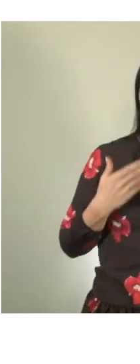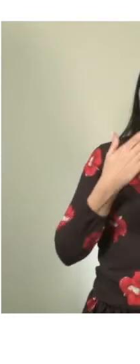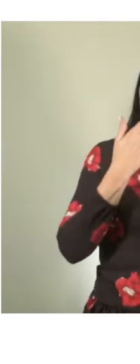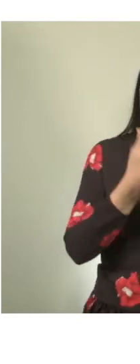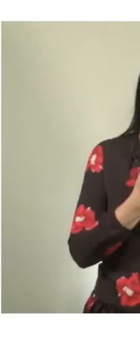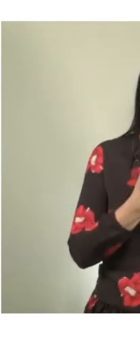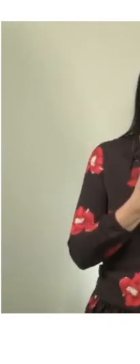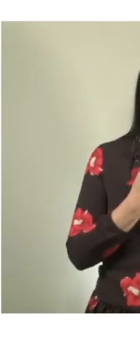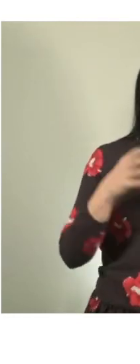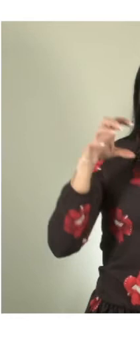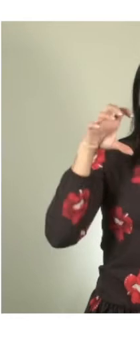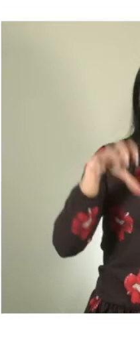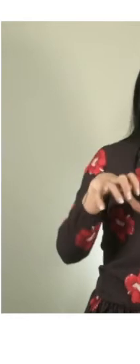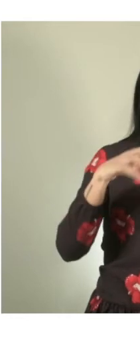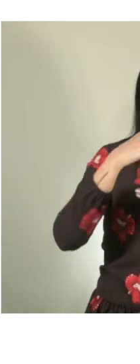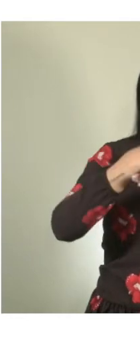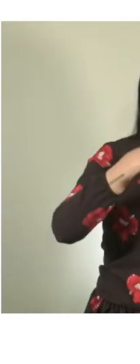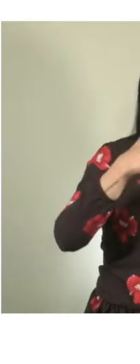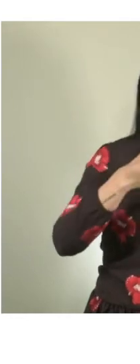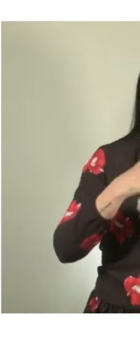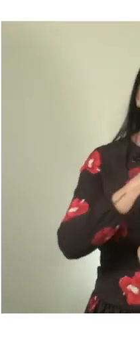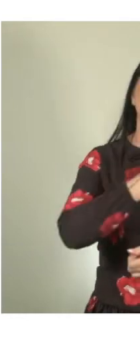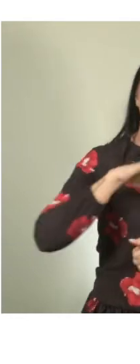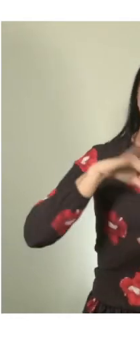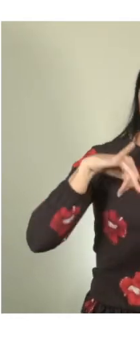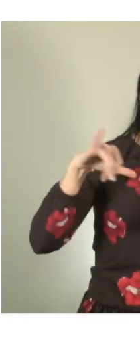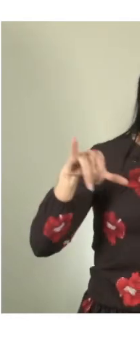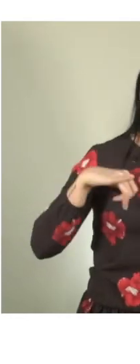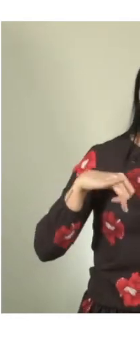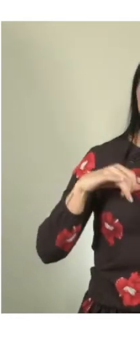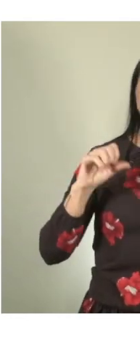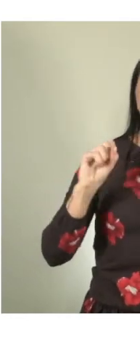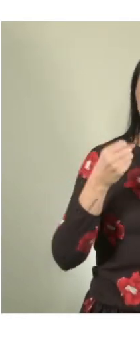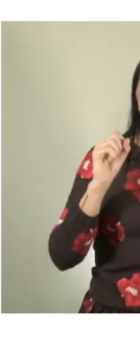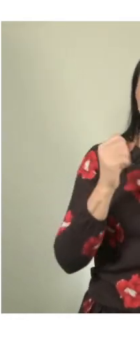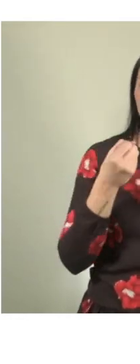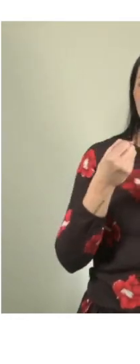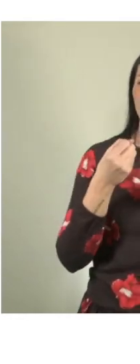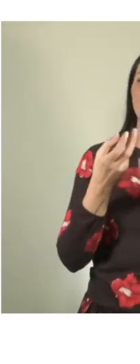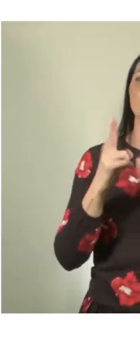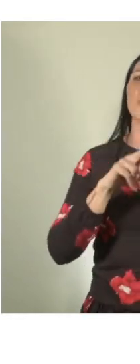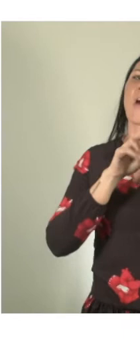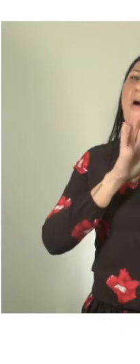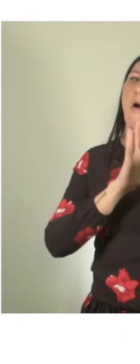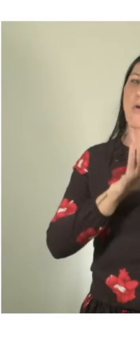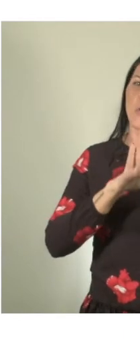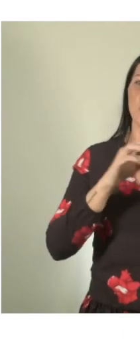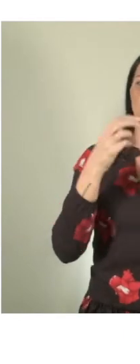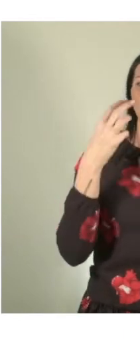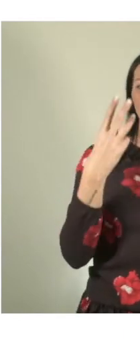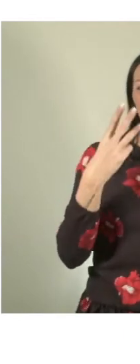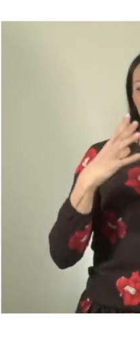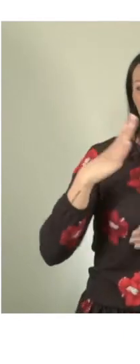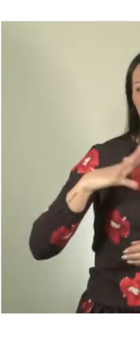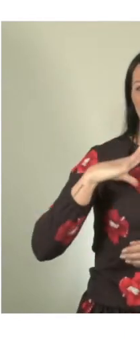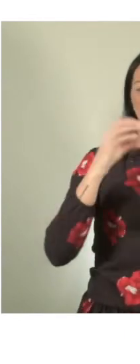władzom województwa samorządowego działania, które ochronią najważniejsze wartości